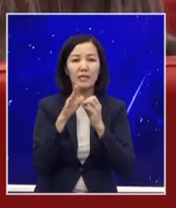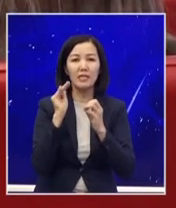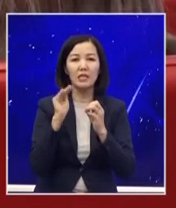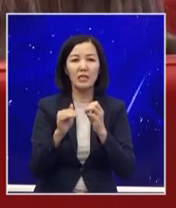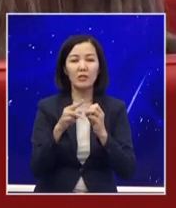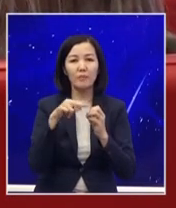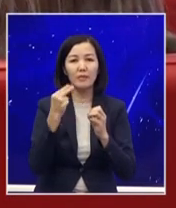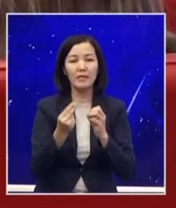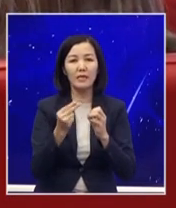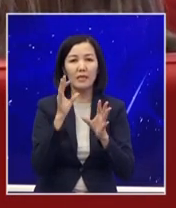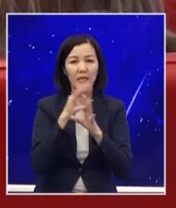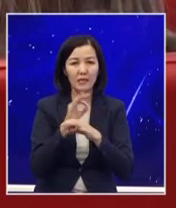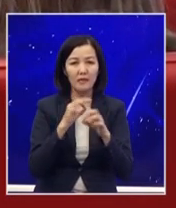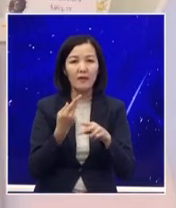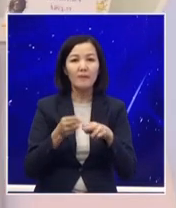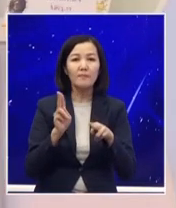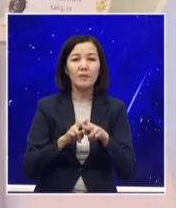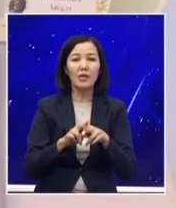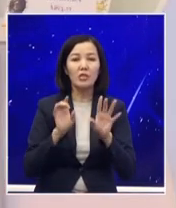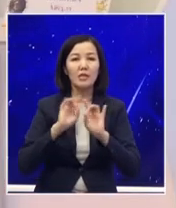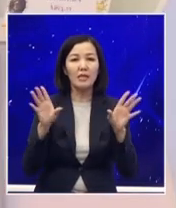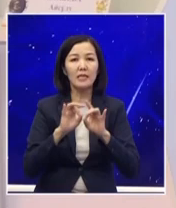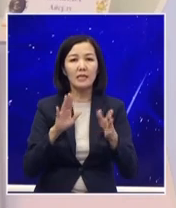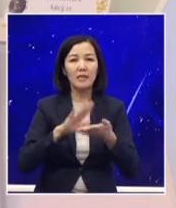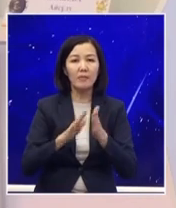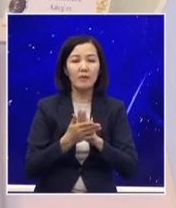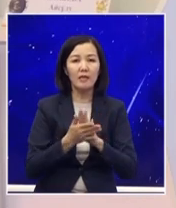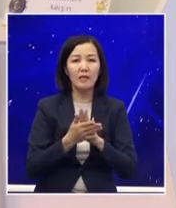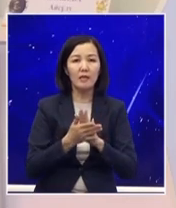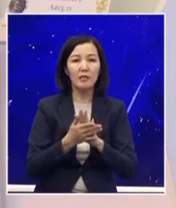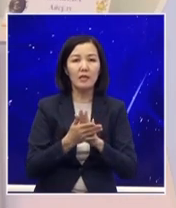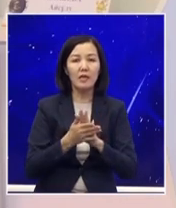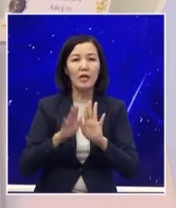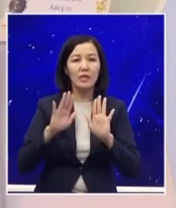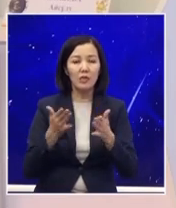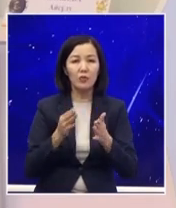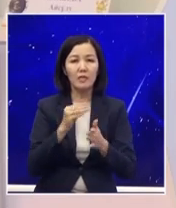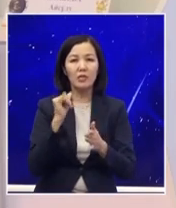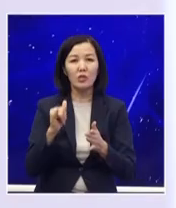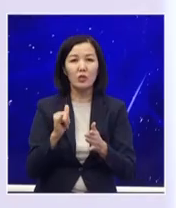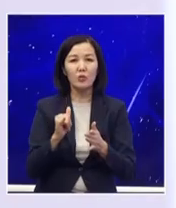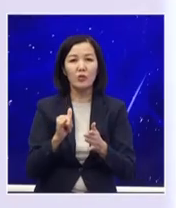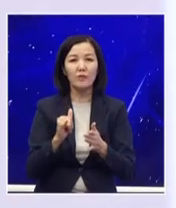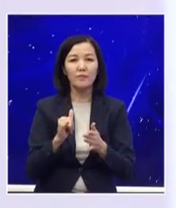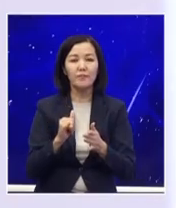тысяч ПЦР-тестов. Также спикер рассказал о эпид-ситуации в ЖТСУ.